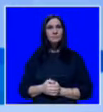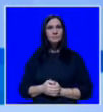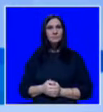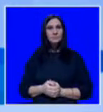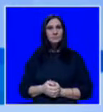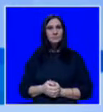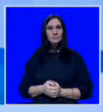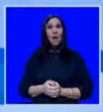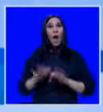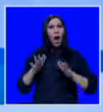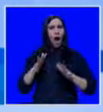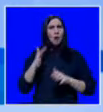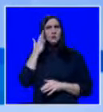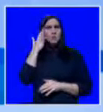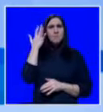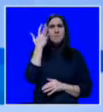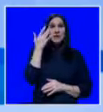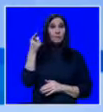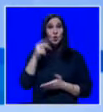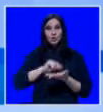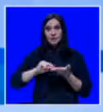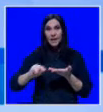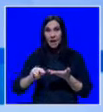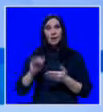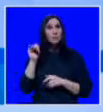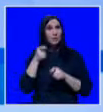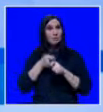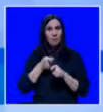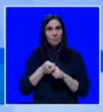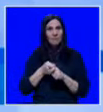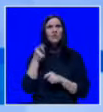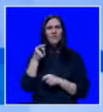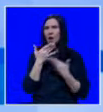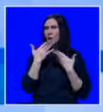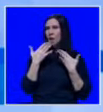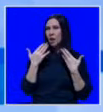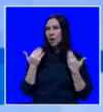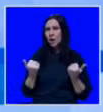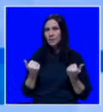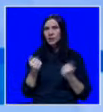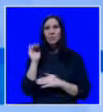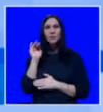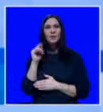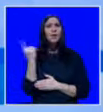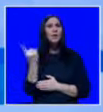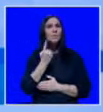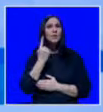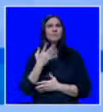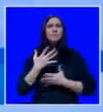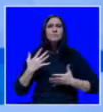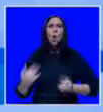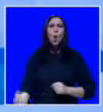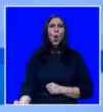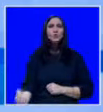Добре, ако си представим, че този сценарий бъде реализиран, това няма ли да бъде един много